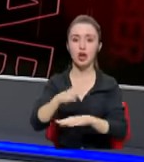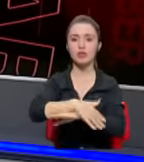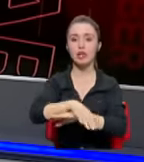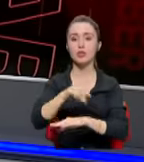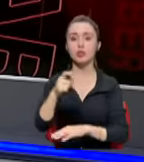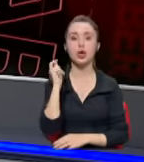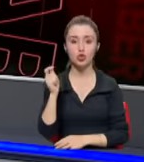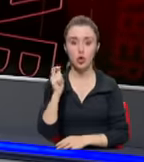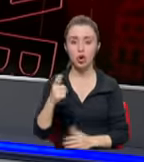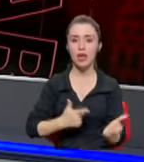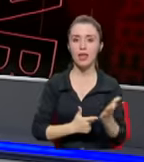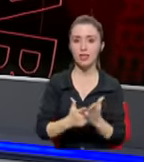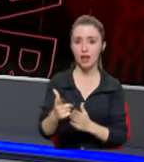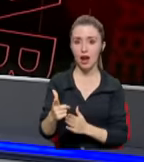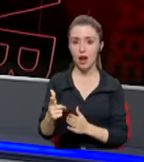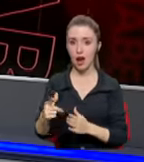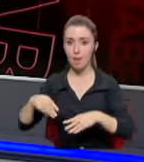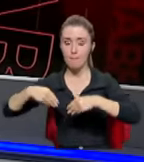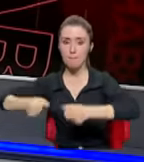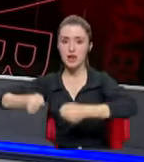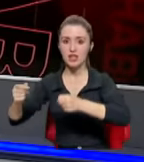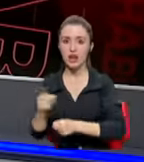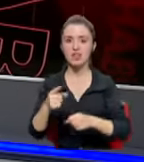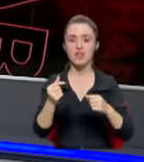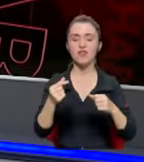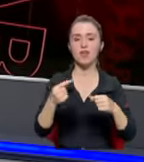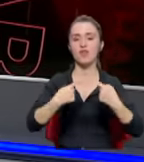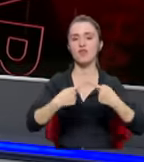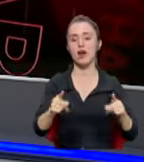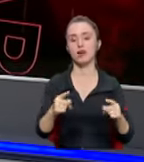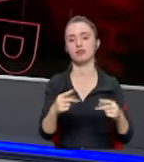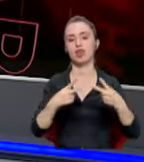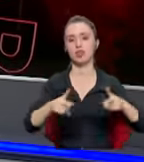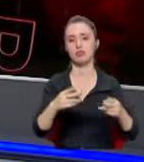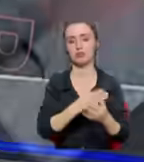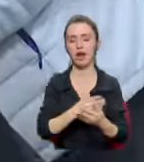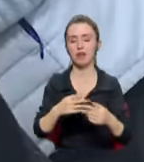artık tarla ve tezgah arasındaki fiyat farkı açılmaya devam